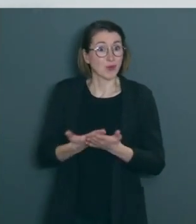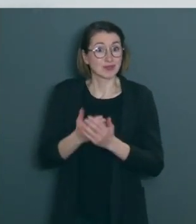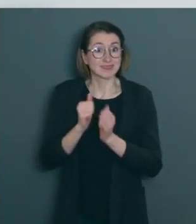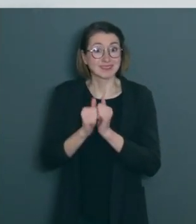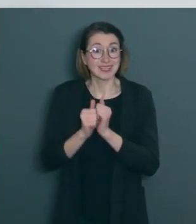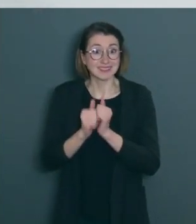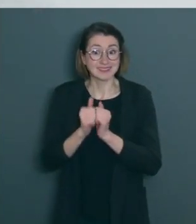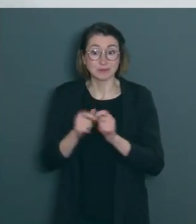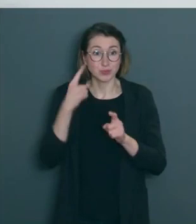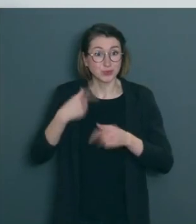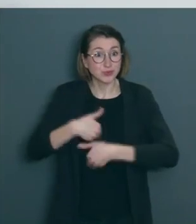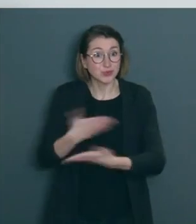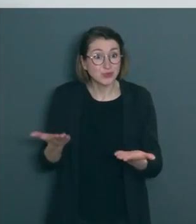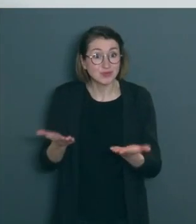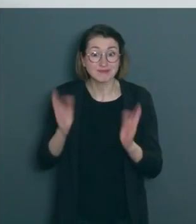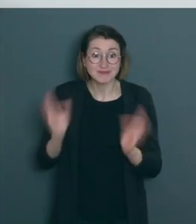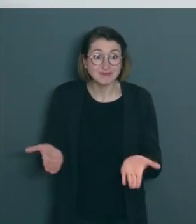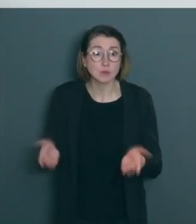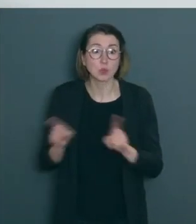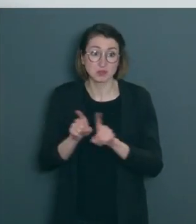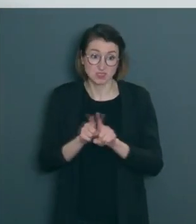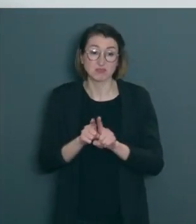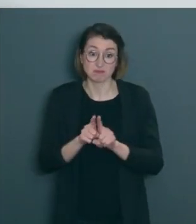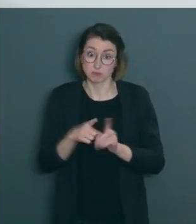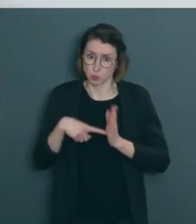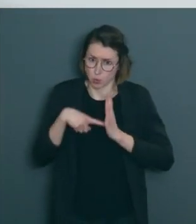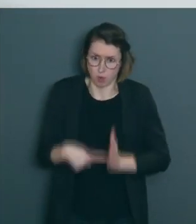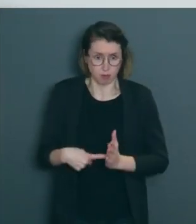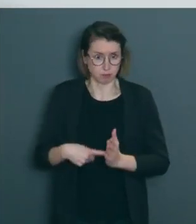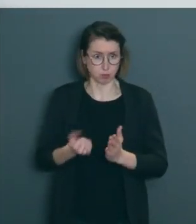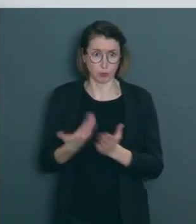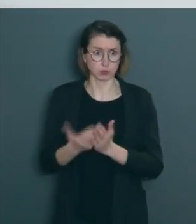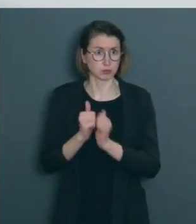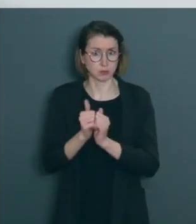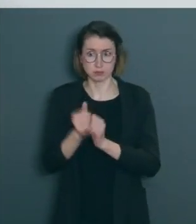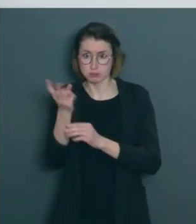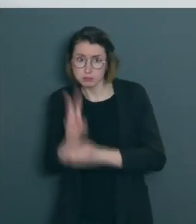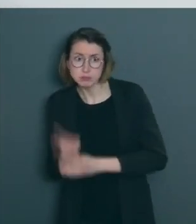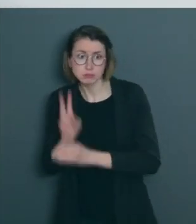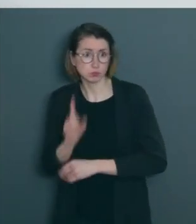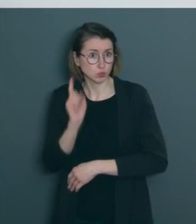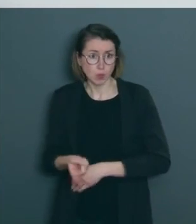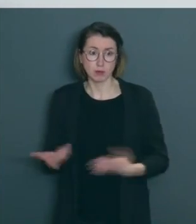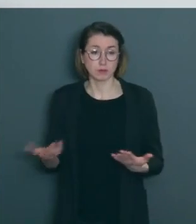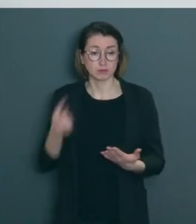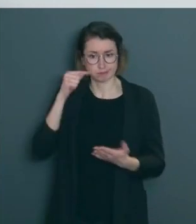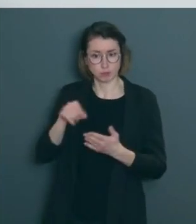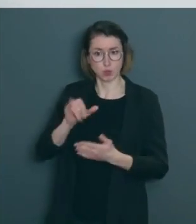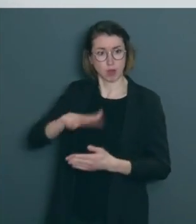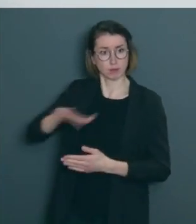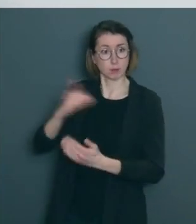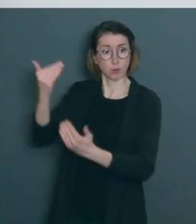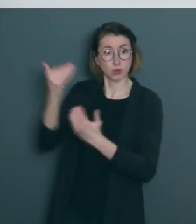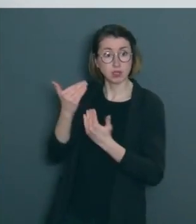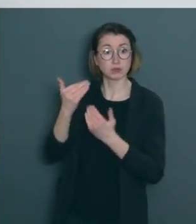obligation. Parce que se faire tester, c'est se protéger soi-même, mais aussi protéger les autres.